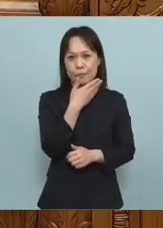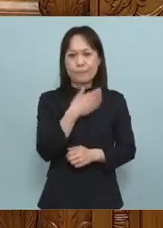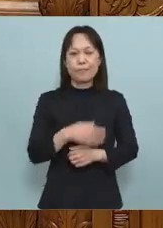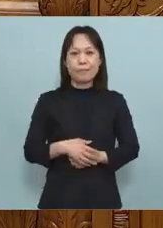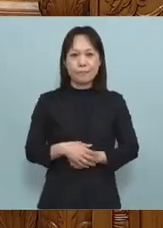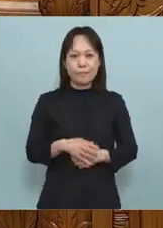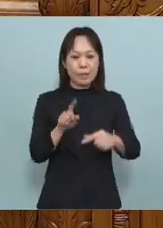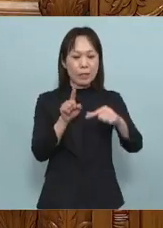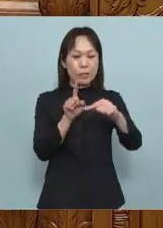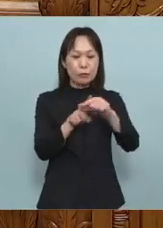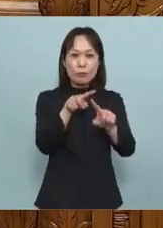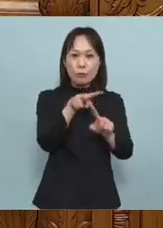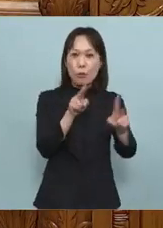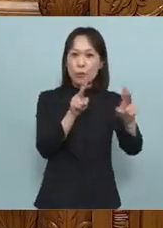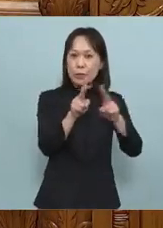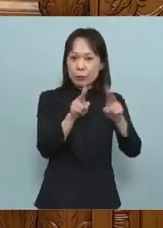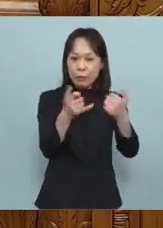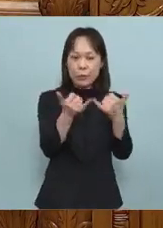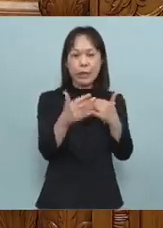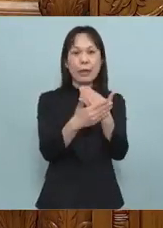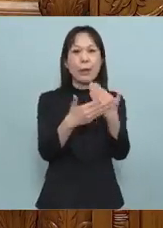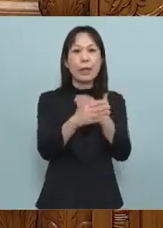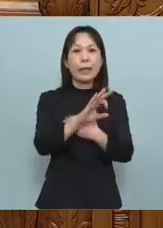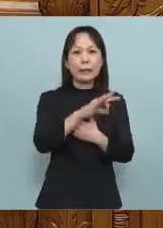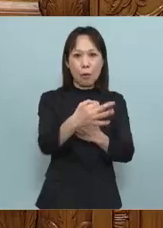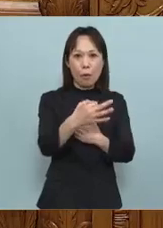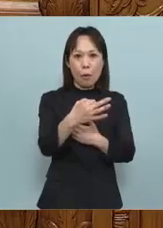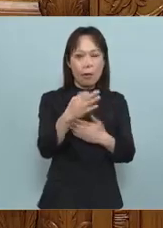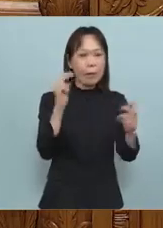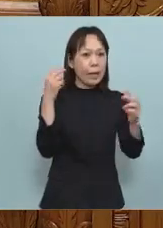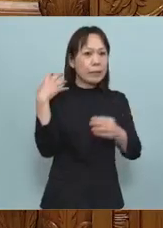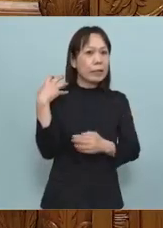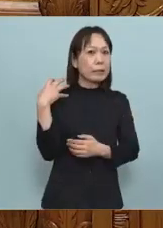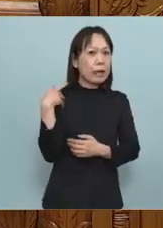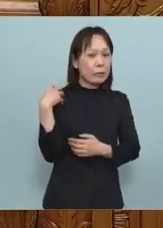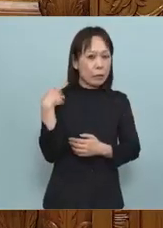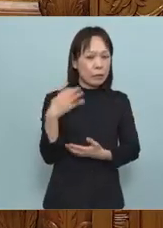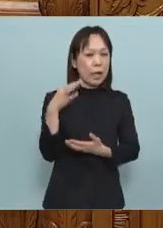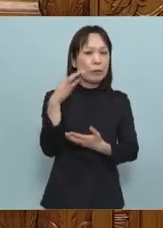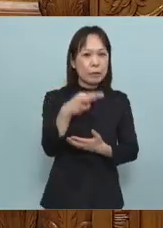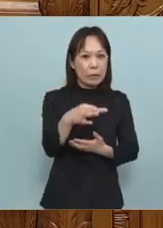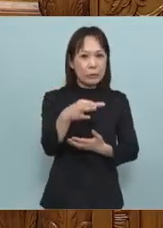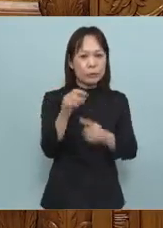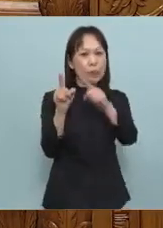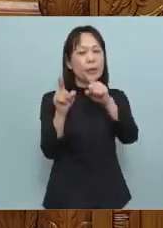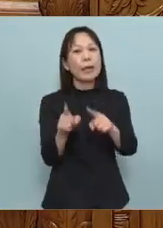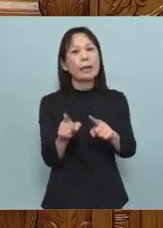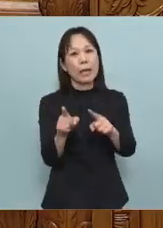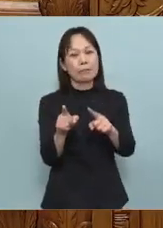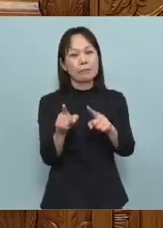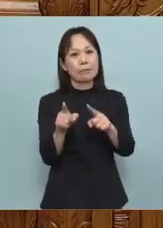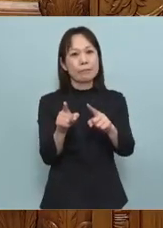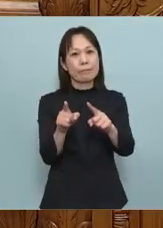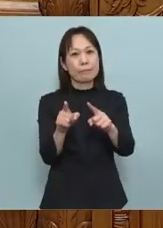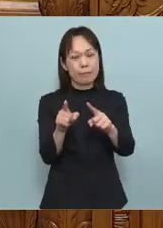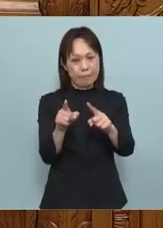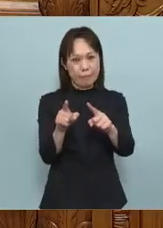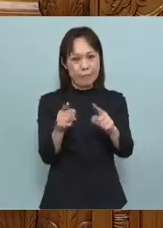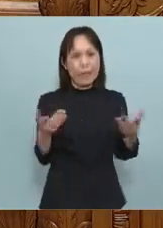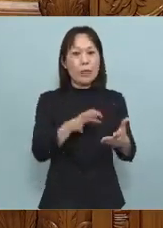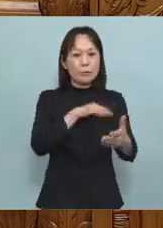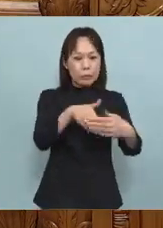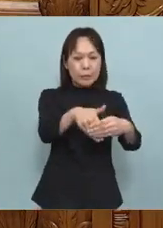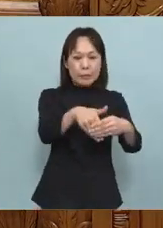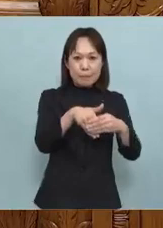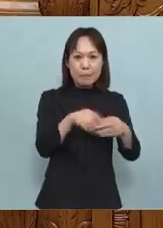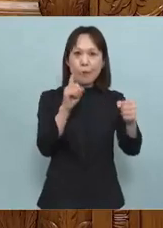中小企業の社会保険料、事業主負担の軽減を提案しています。本気の賃上げのために真剣